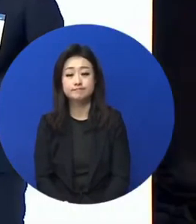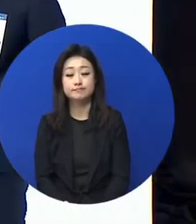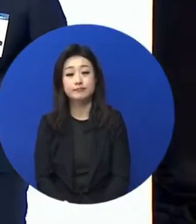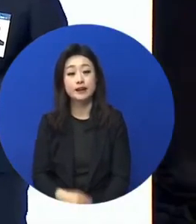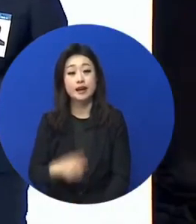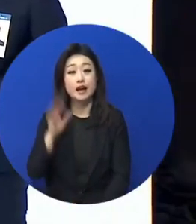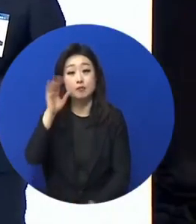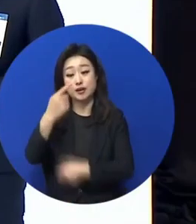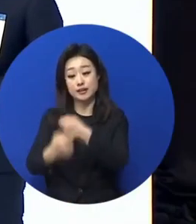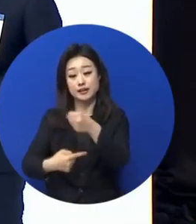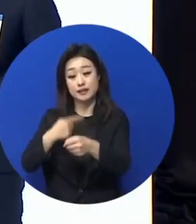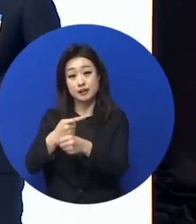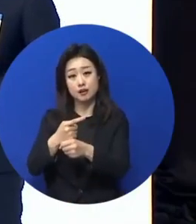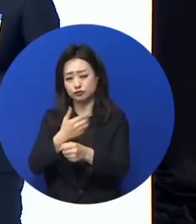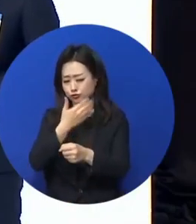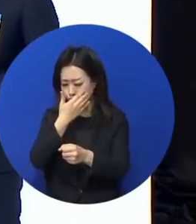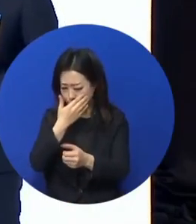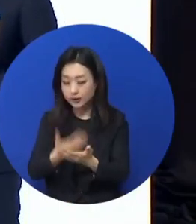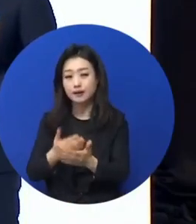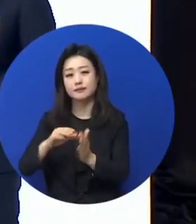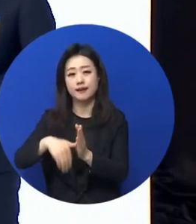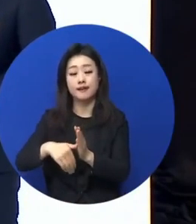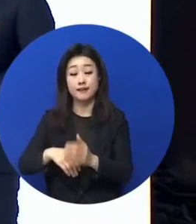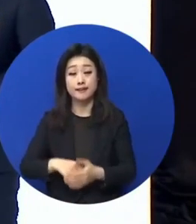앞으로 1년 정말 중요합니다.